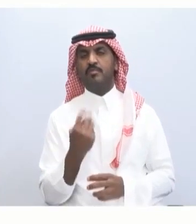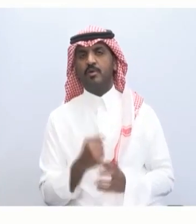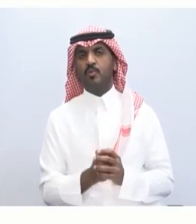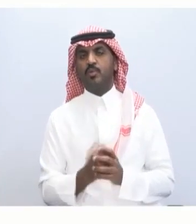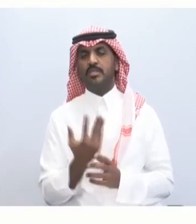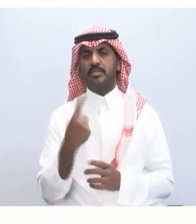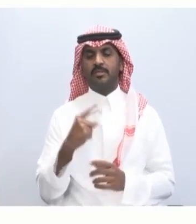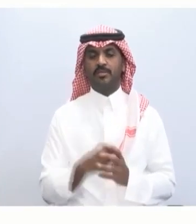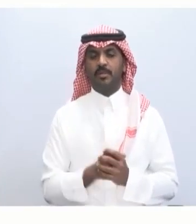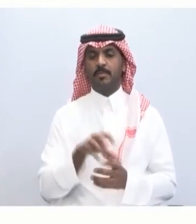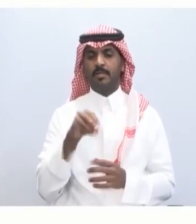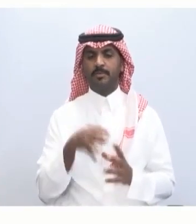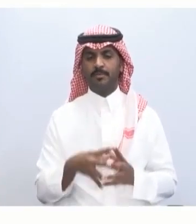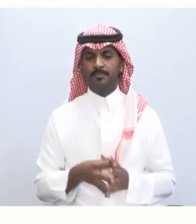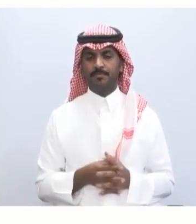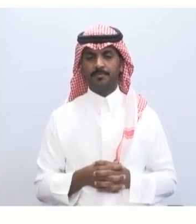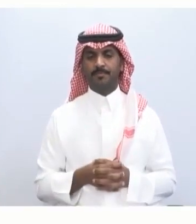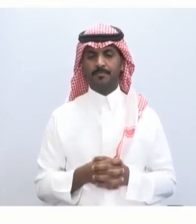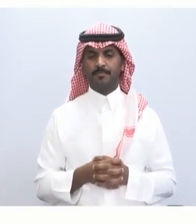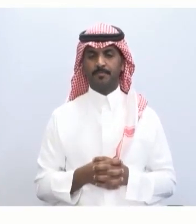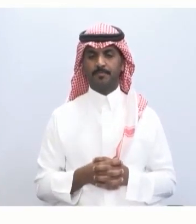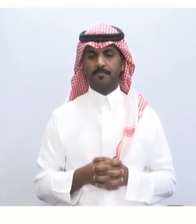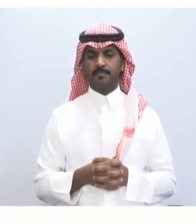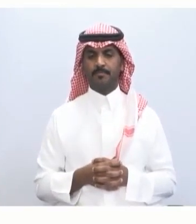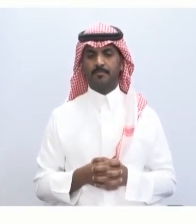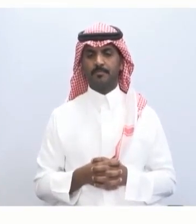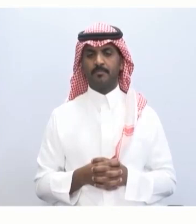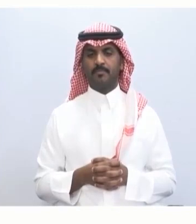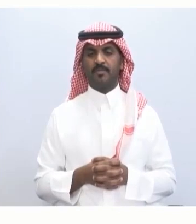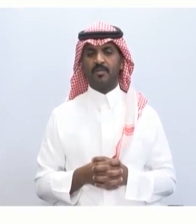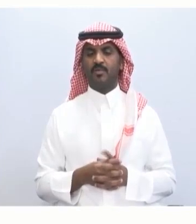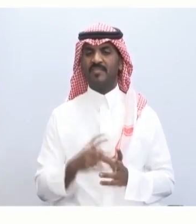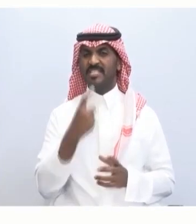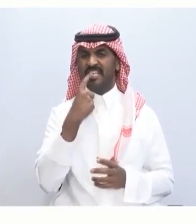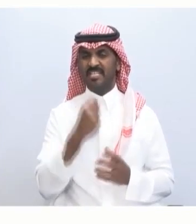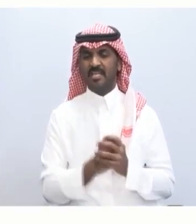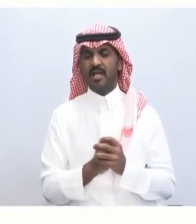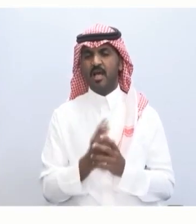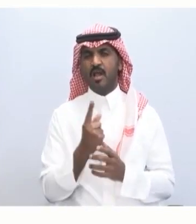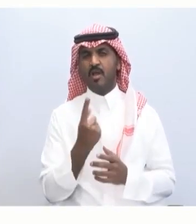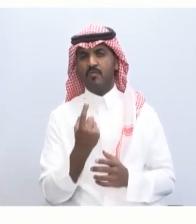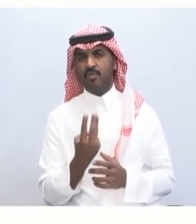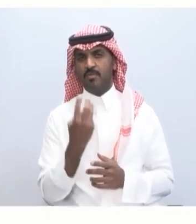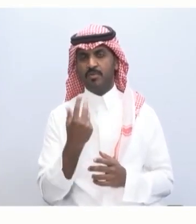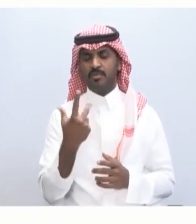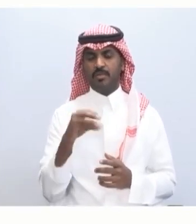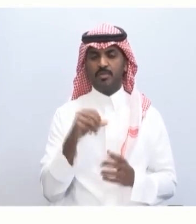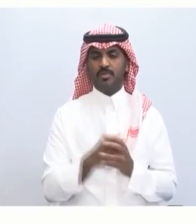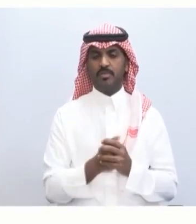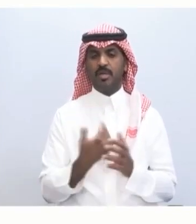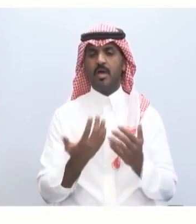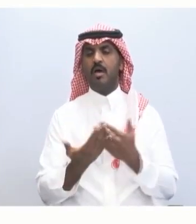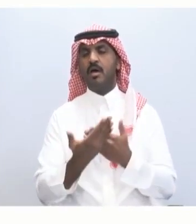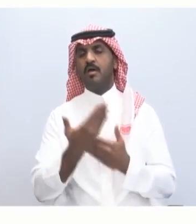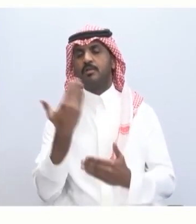1319 من الهجره اذا في عام 1319 كانت